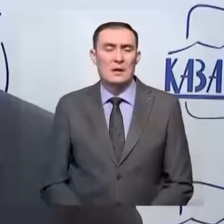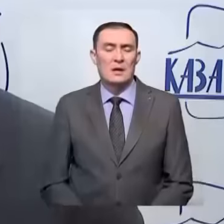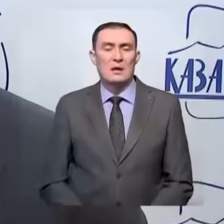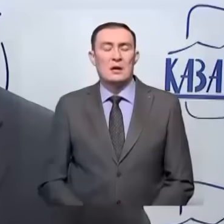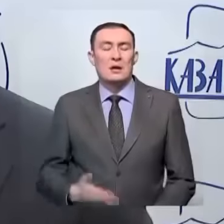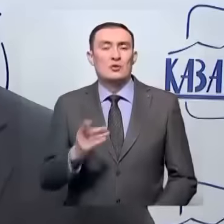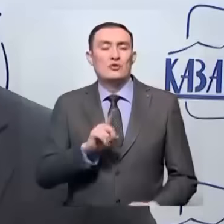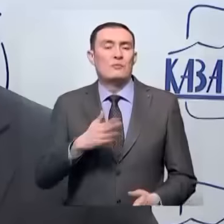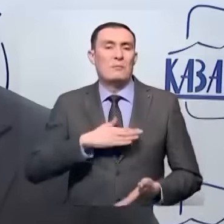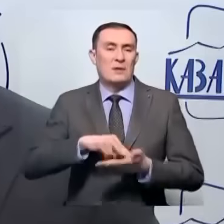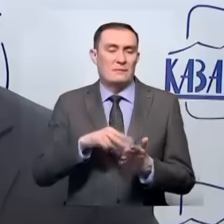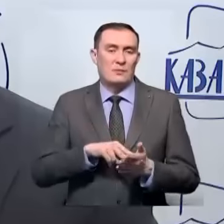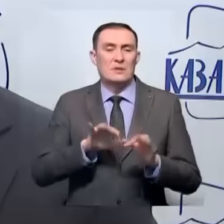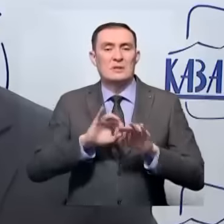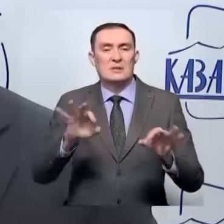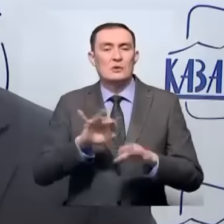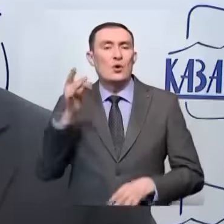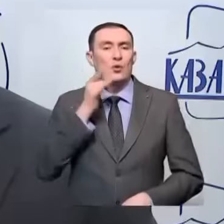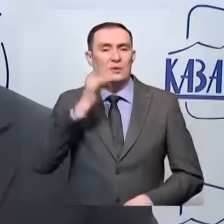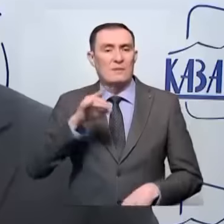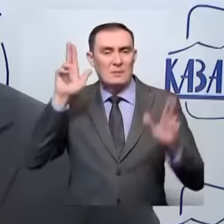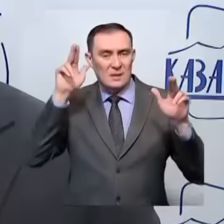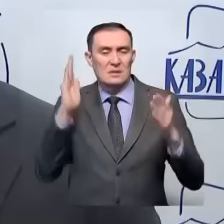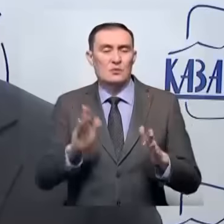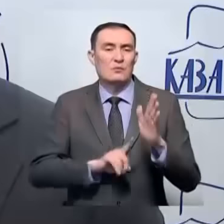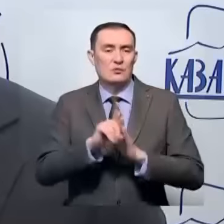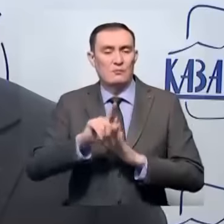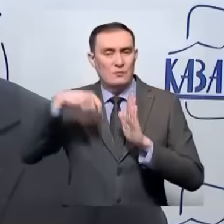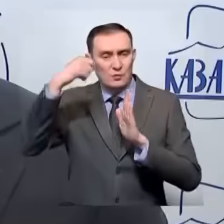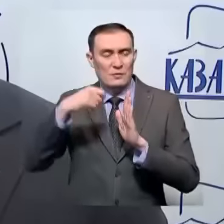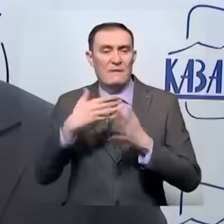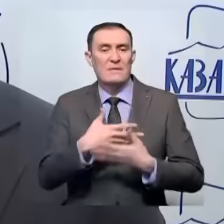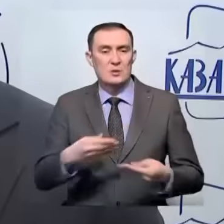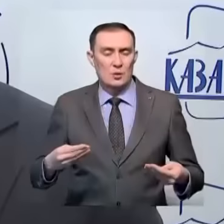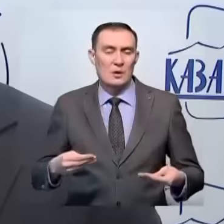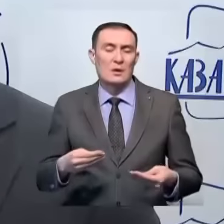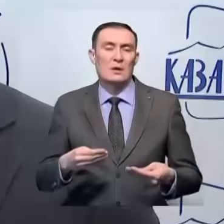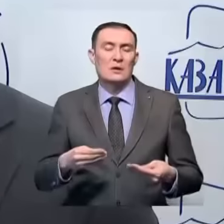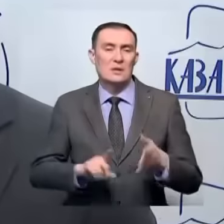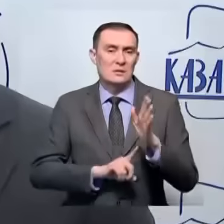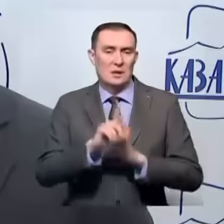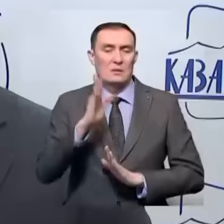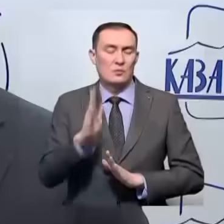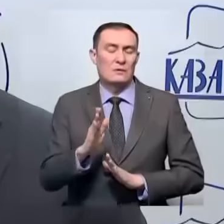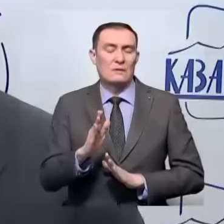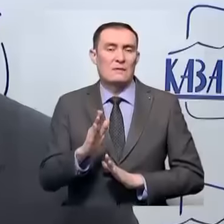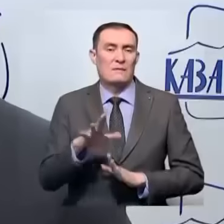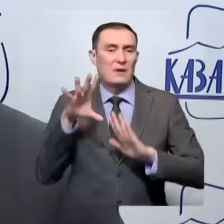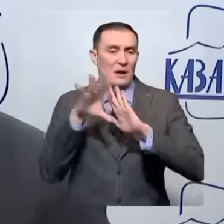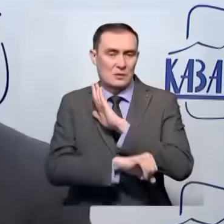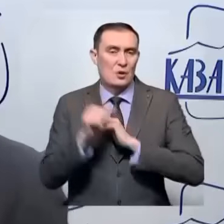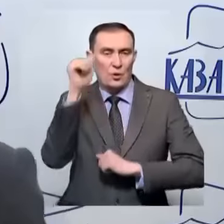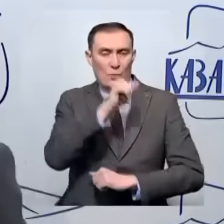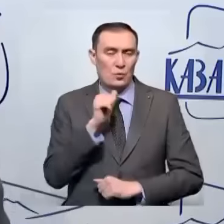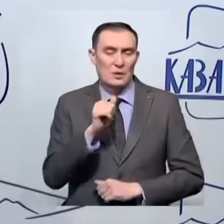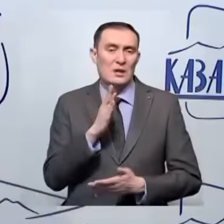первое планируем, это «Сказа о розовом зайце», которое к съемкам приступим уже этой весной, и старт будет в конце этого года. Также